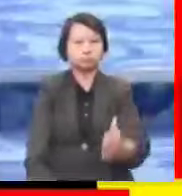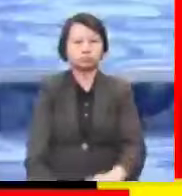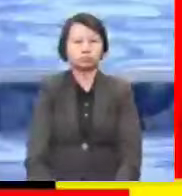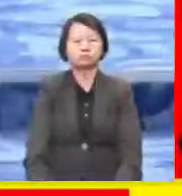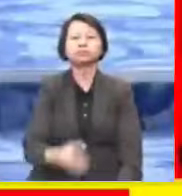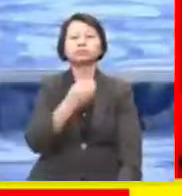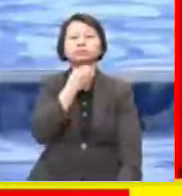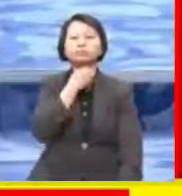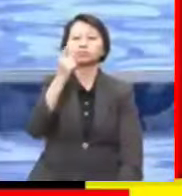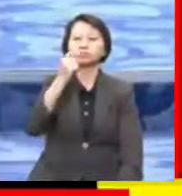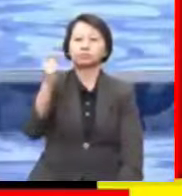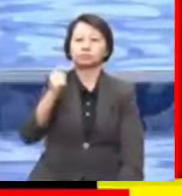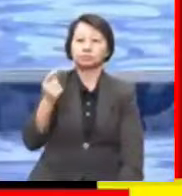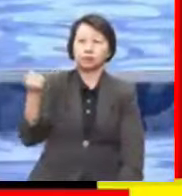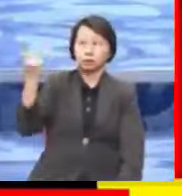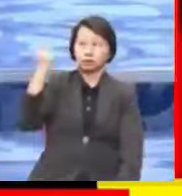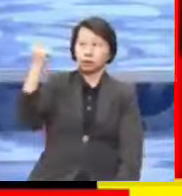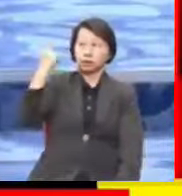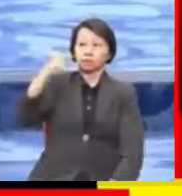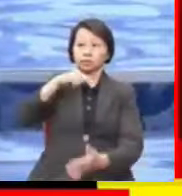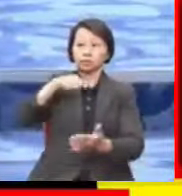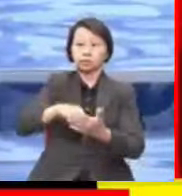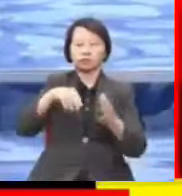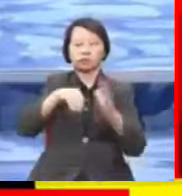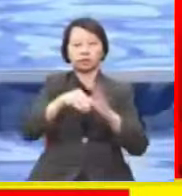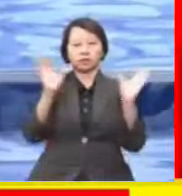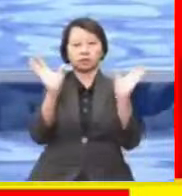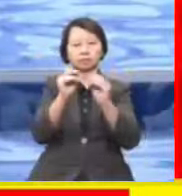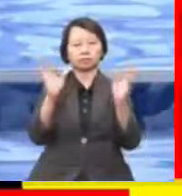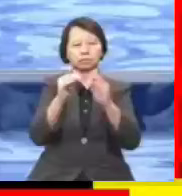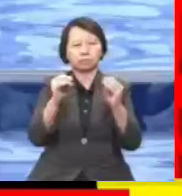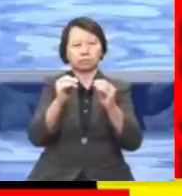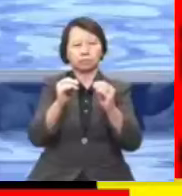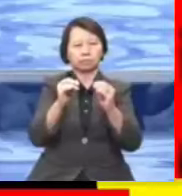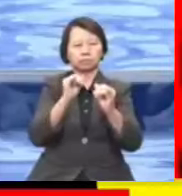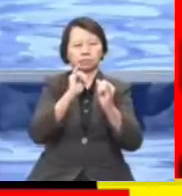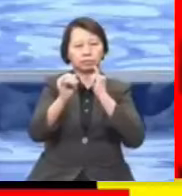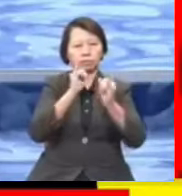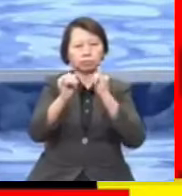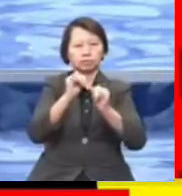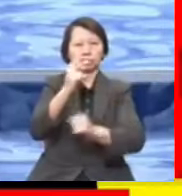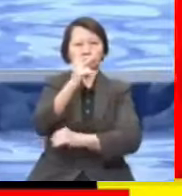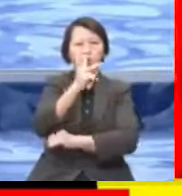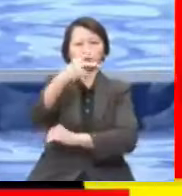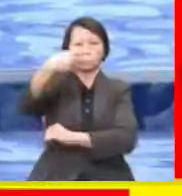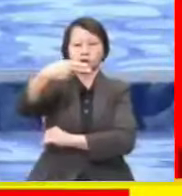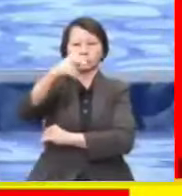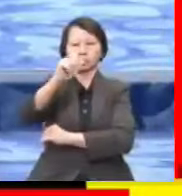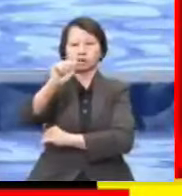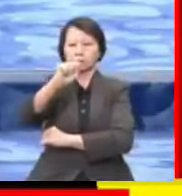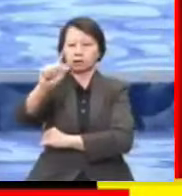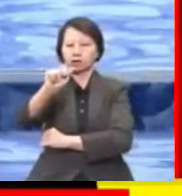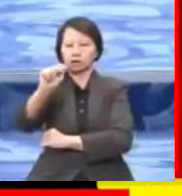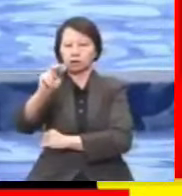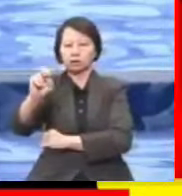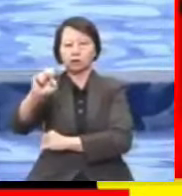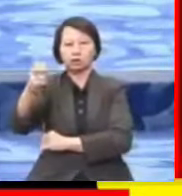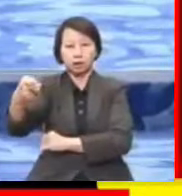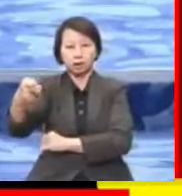Ipo Timur baru-baru ini dalam sidang Mega trend Khazanah saya